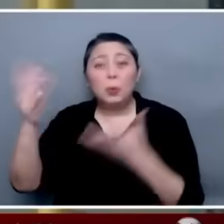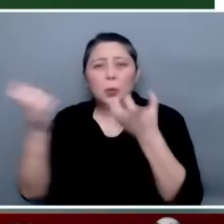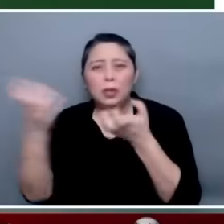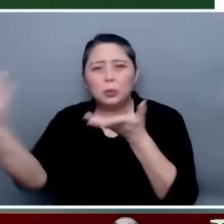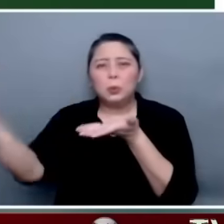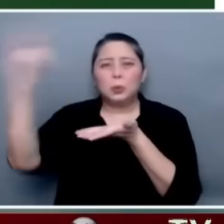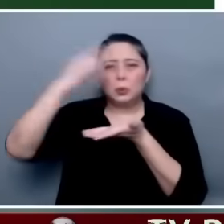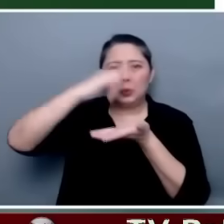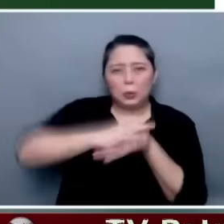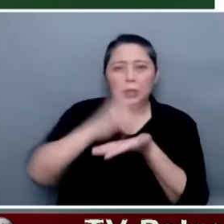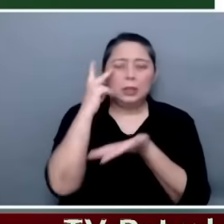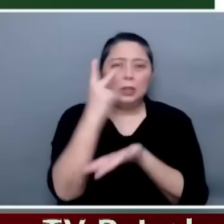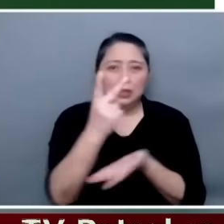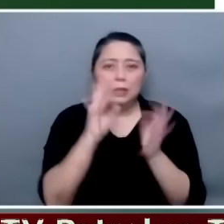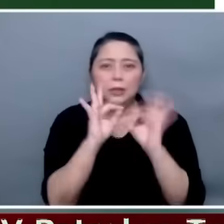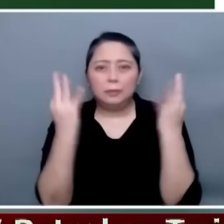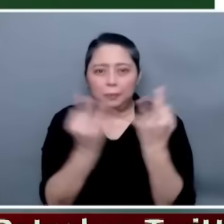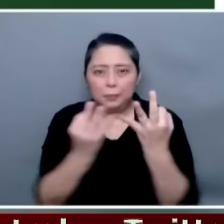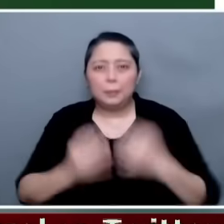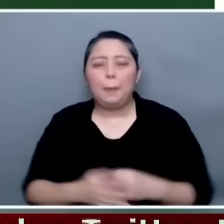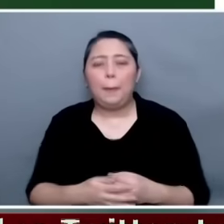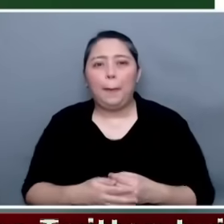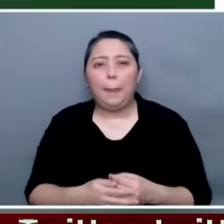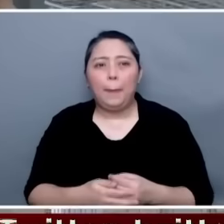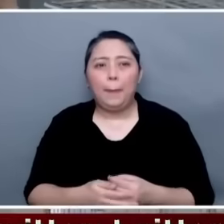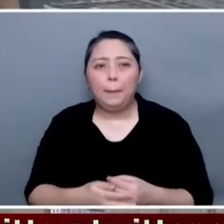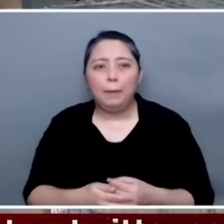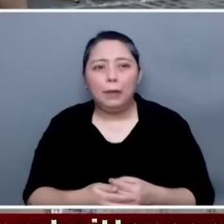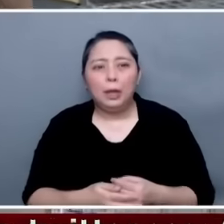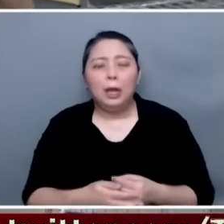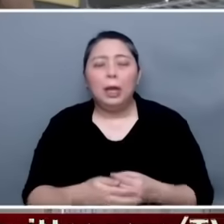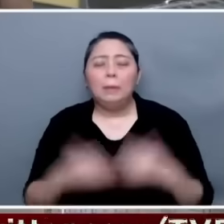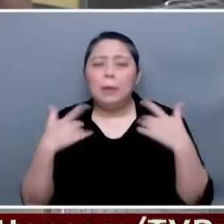We suggested, if not as a green country, as a pilot study.